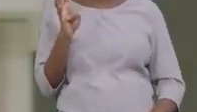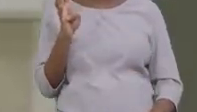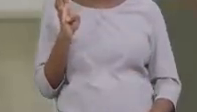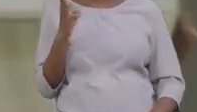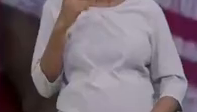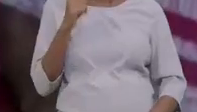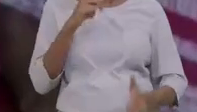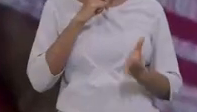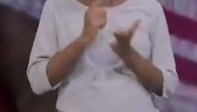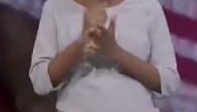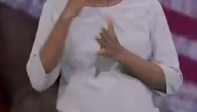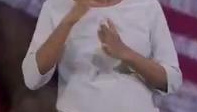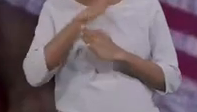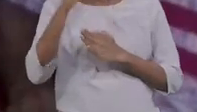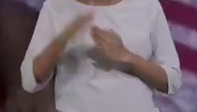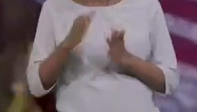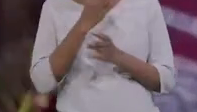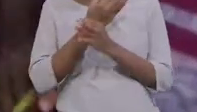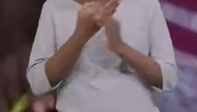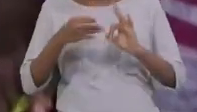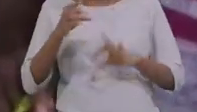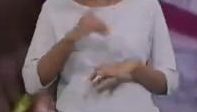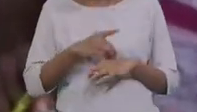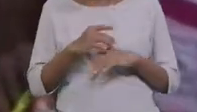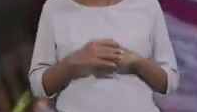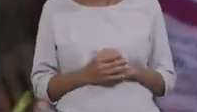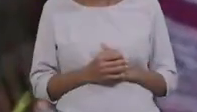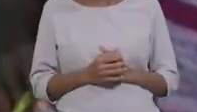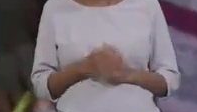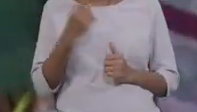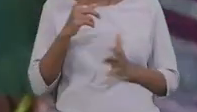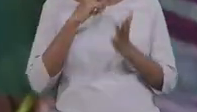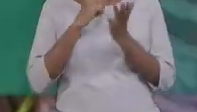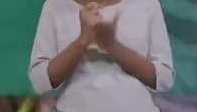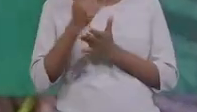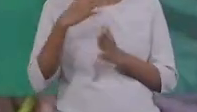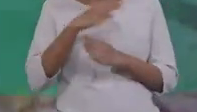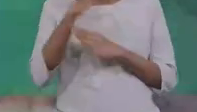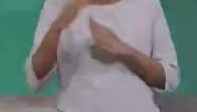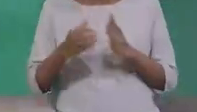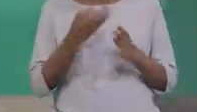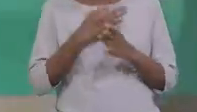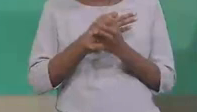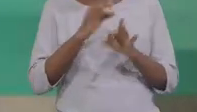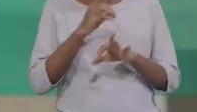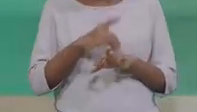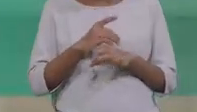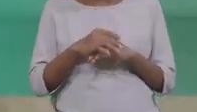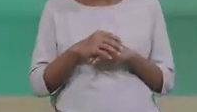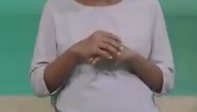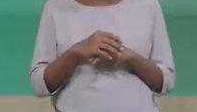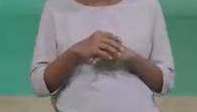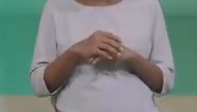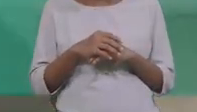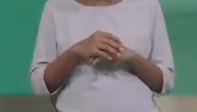Quatrièmement, la vérité pour la libération totale. La vérité pour la libération